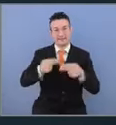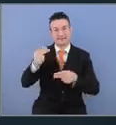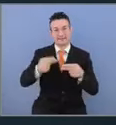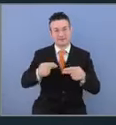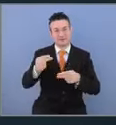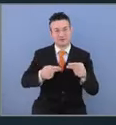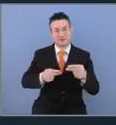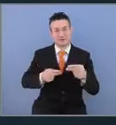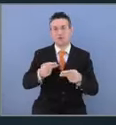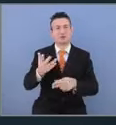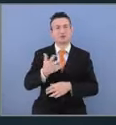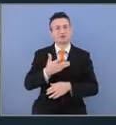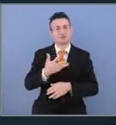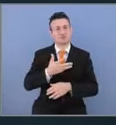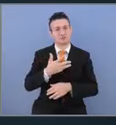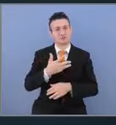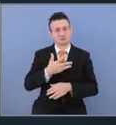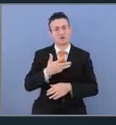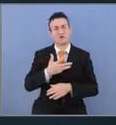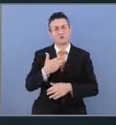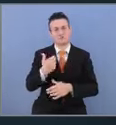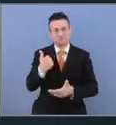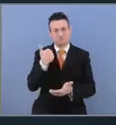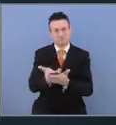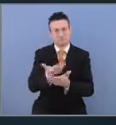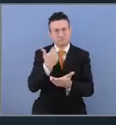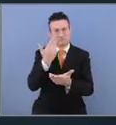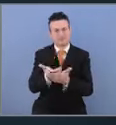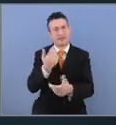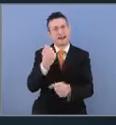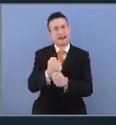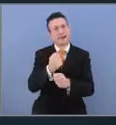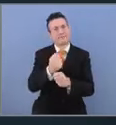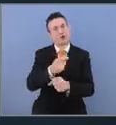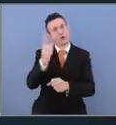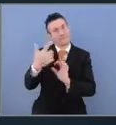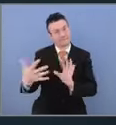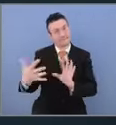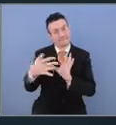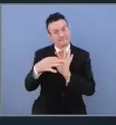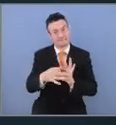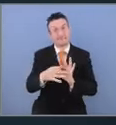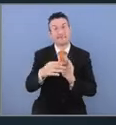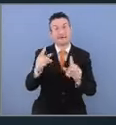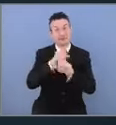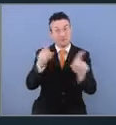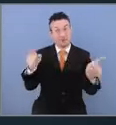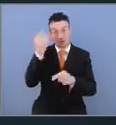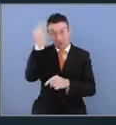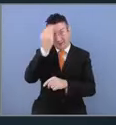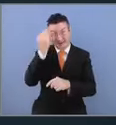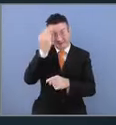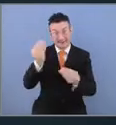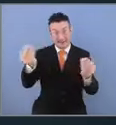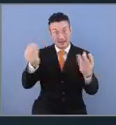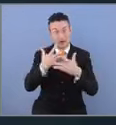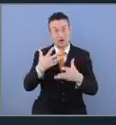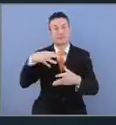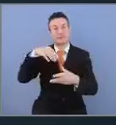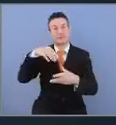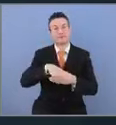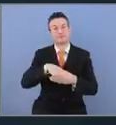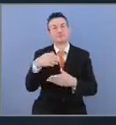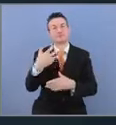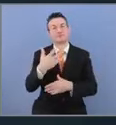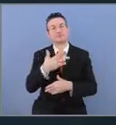lavoro che proponiamo e che vi proponiamo, sul quale aderire e sul quale dire la vostra, ma anche al nostro interno, di creare quelle medesime condizioni che